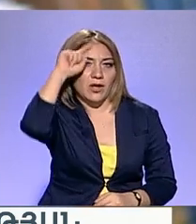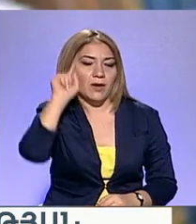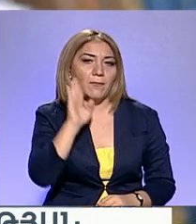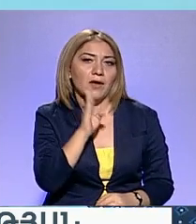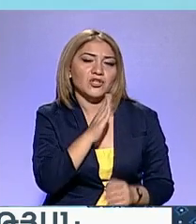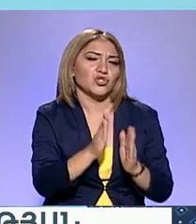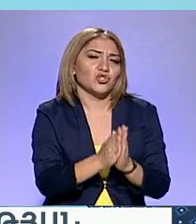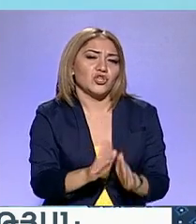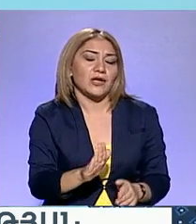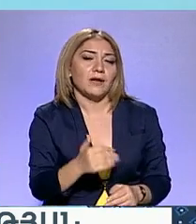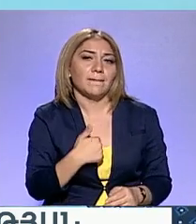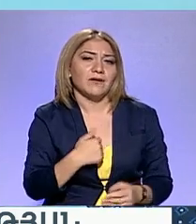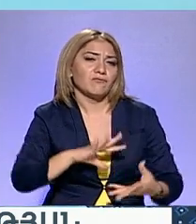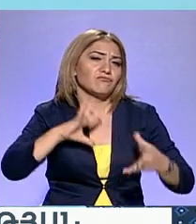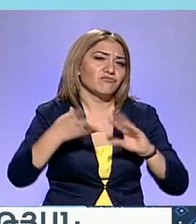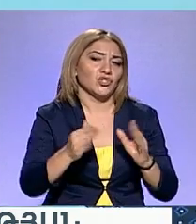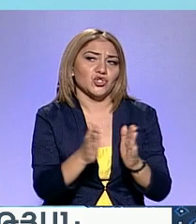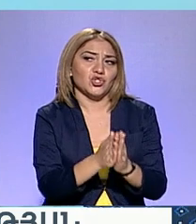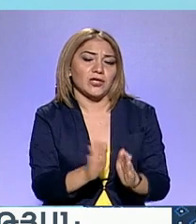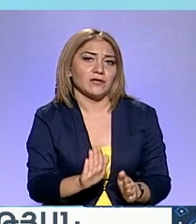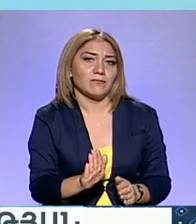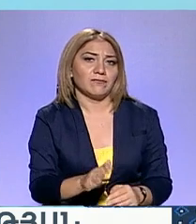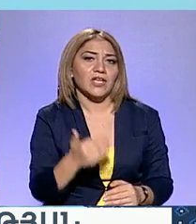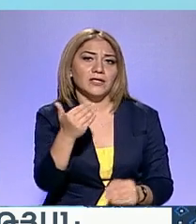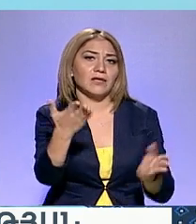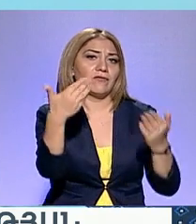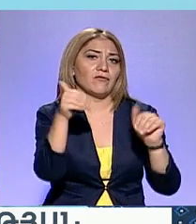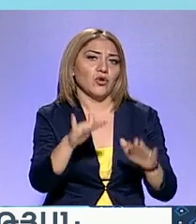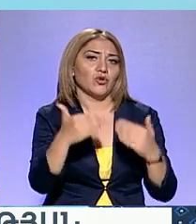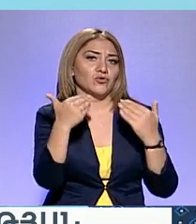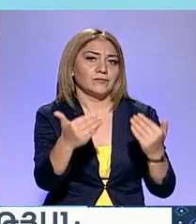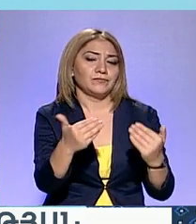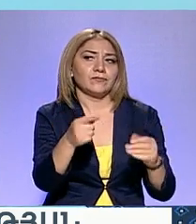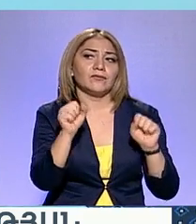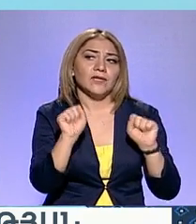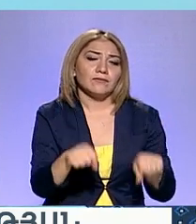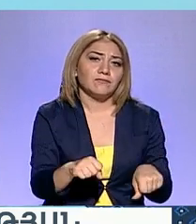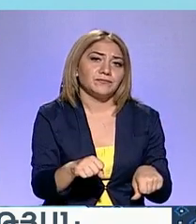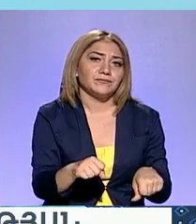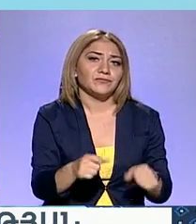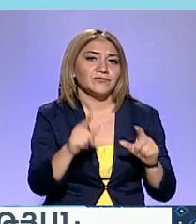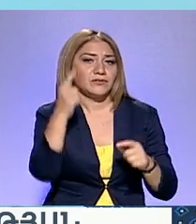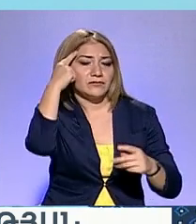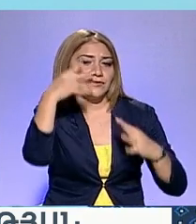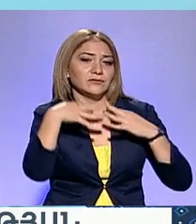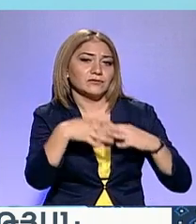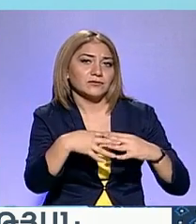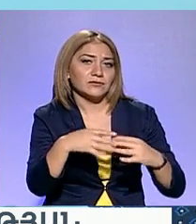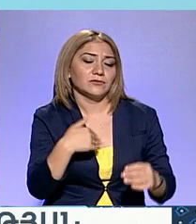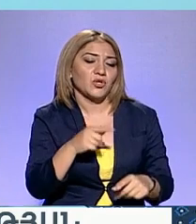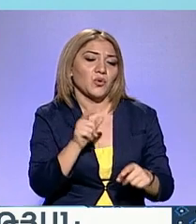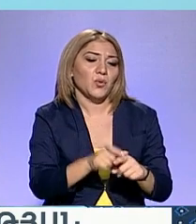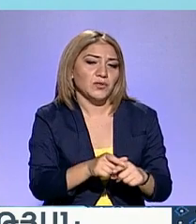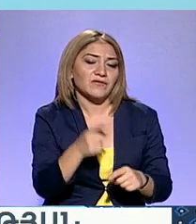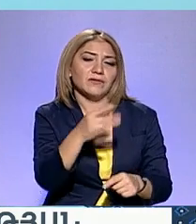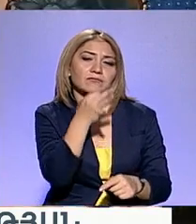մայրերին միանալ, մենք բացարձակապես չենք խնդրում, դա իրենց որոշելիքն է, իրենք կարող են լսել, հասկանալ մեր խոսքը և իրենք